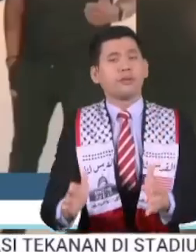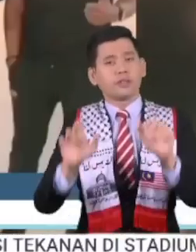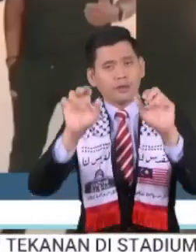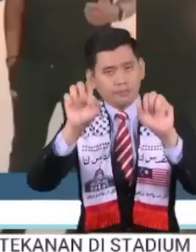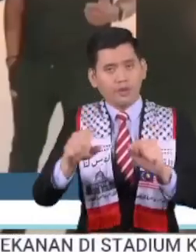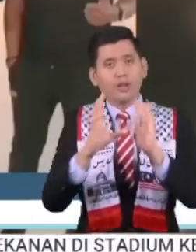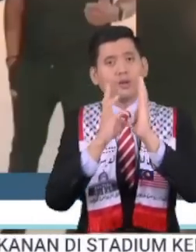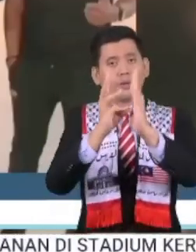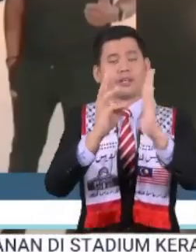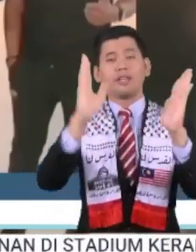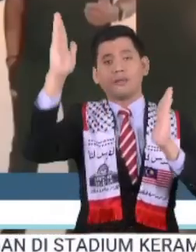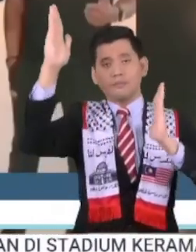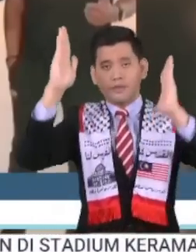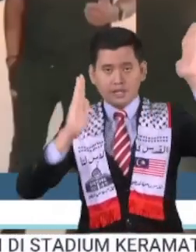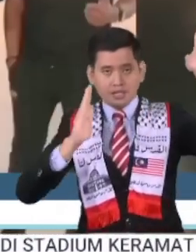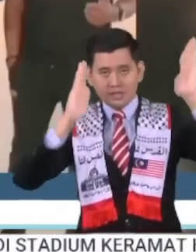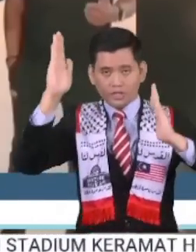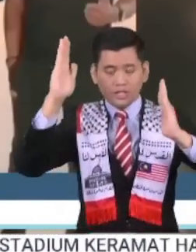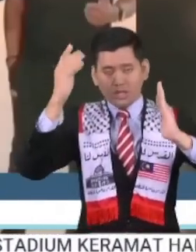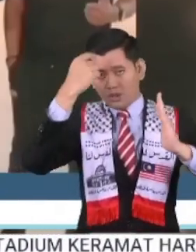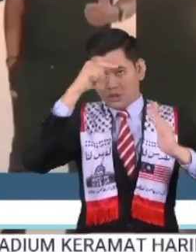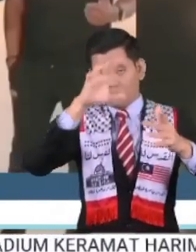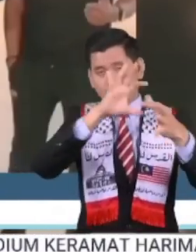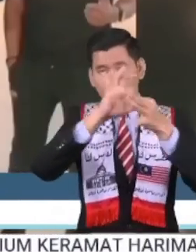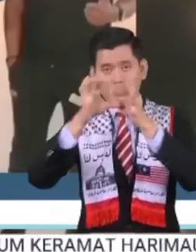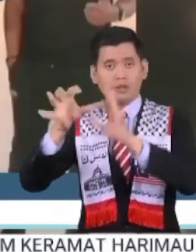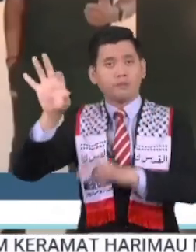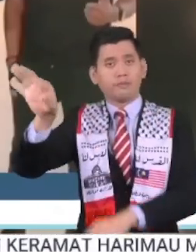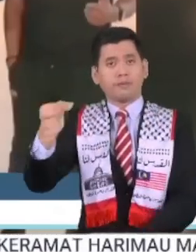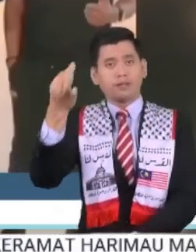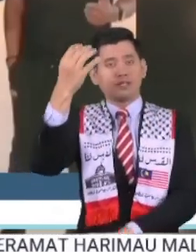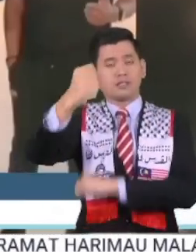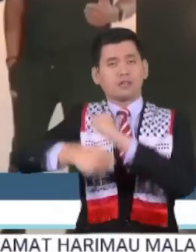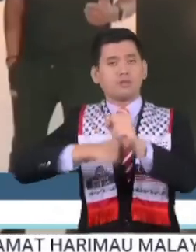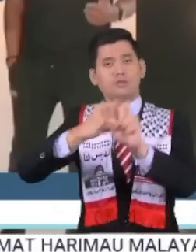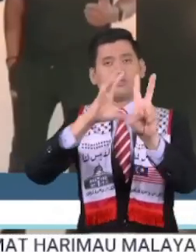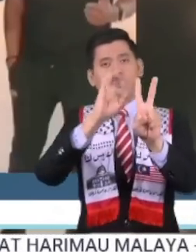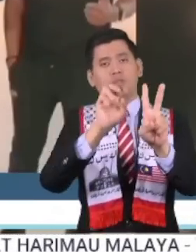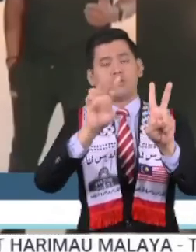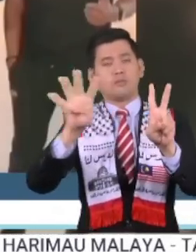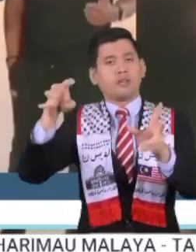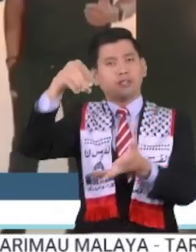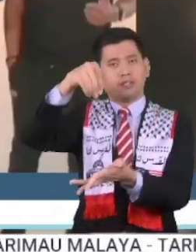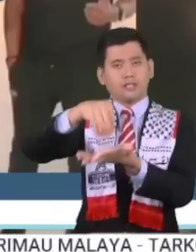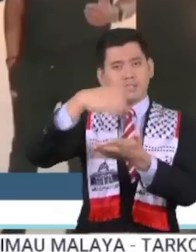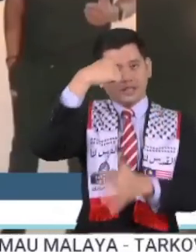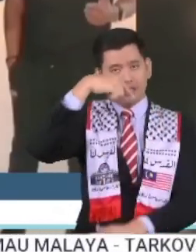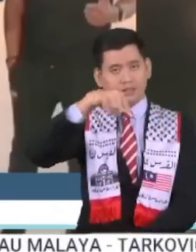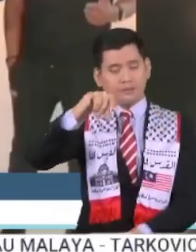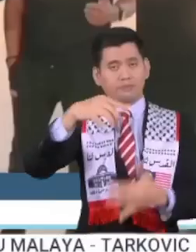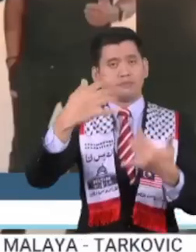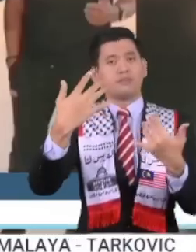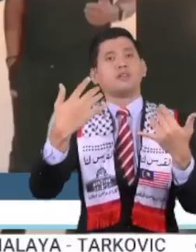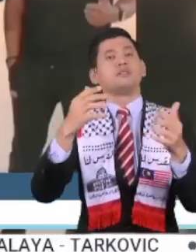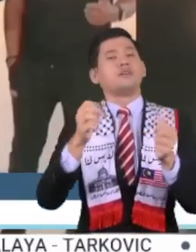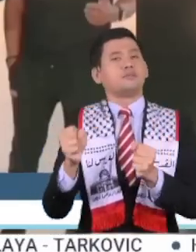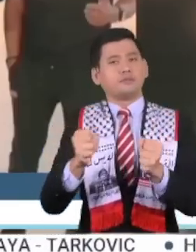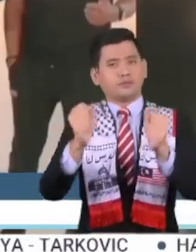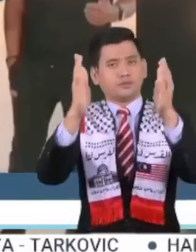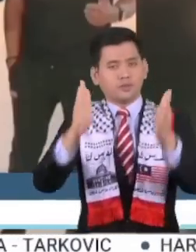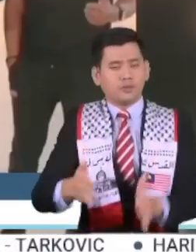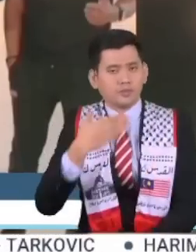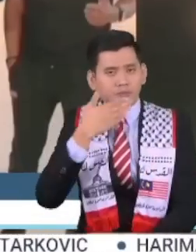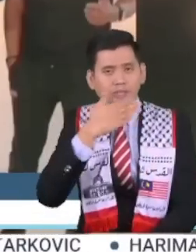mewakili negara pada Temasya Paris tahun depan. Pada Kejohanan ACC 2023 di Thailand, pelumba muda negara Phee Kun